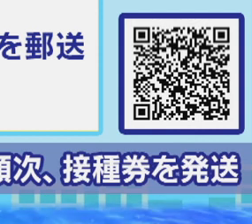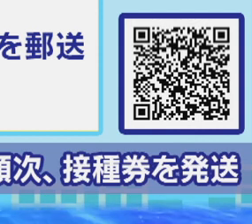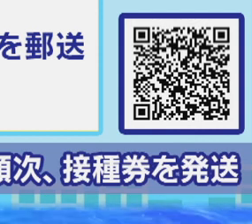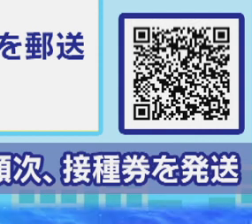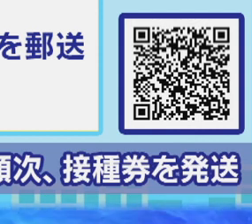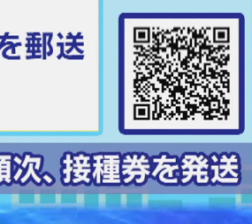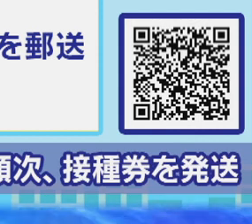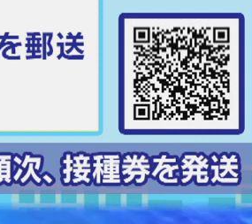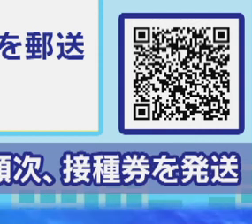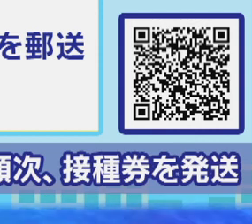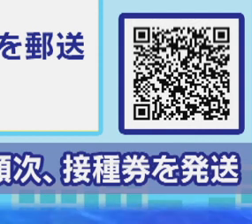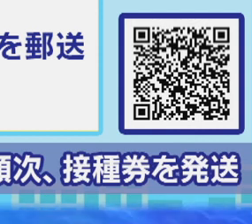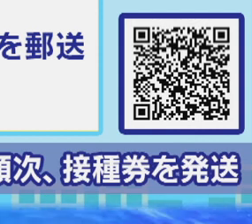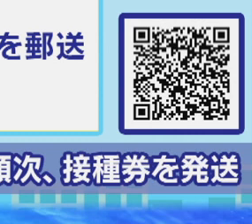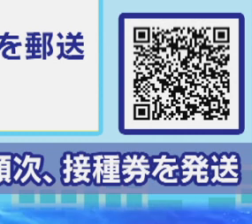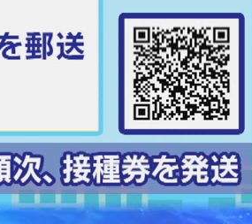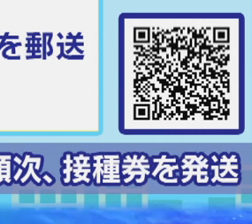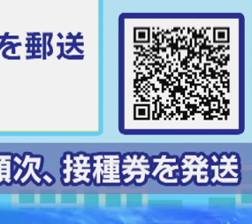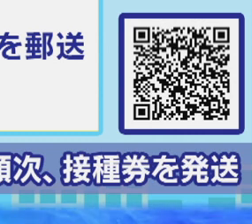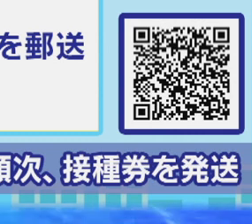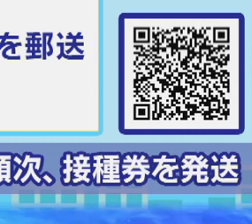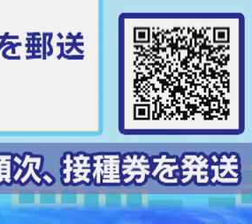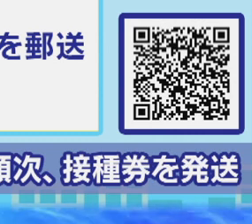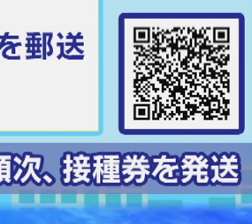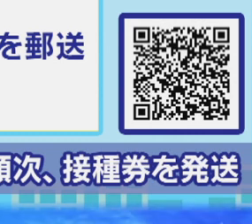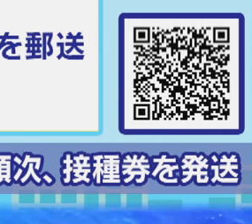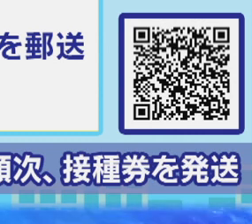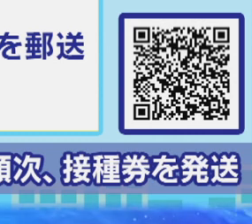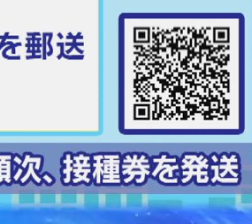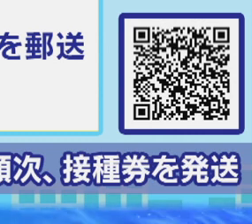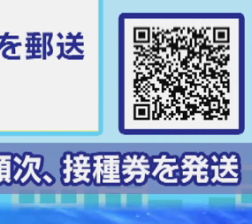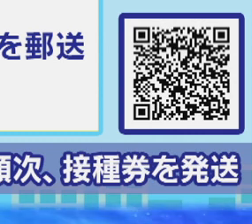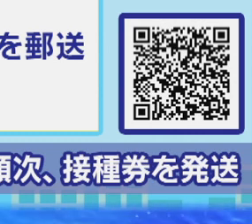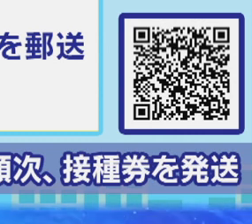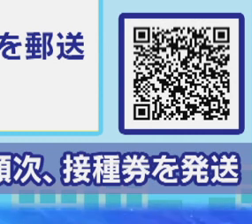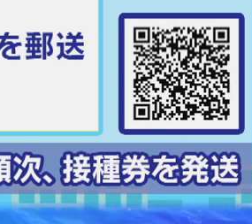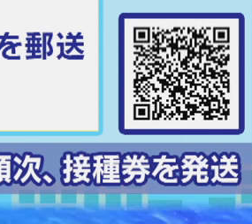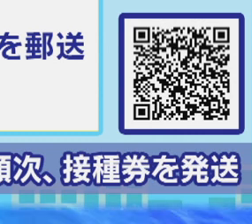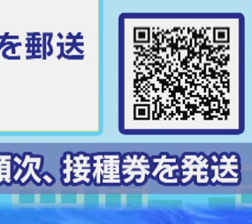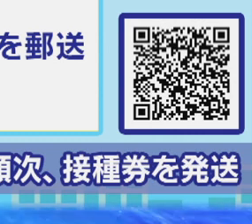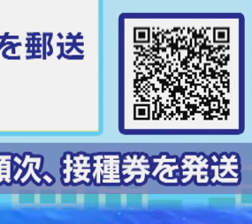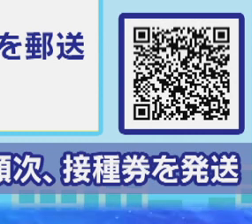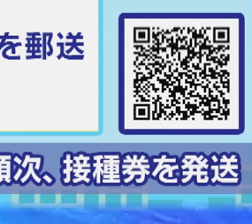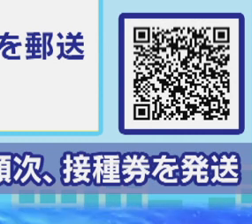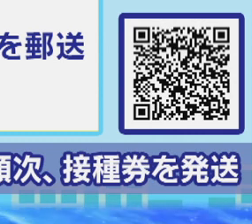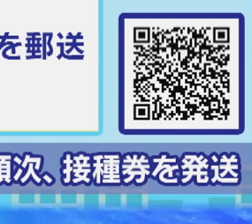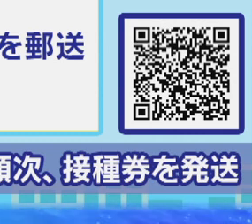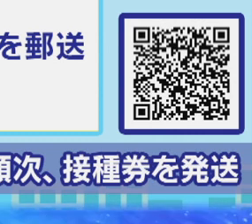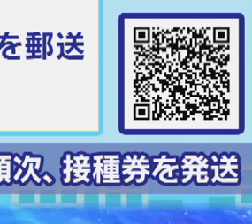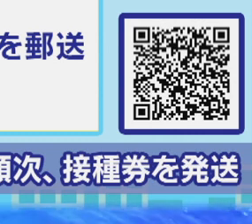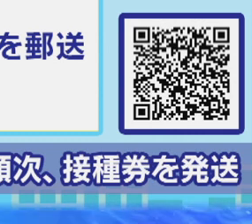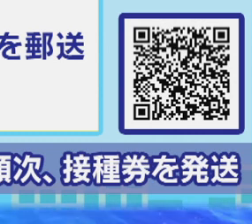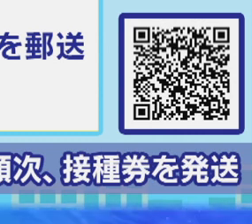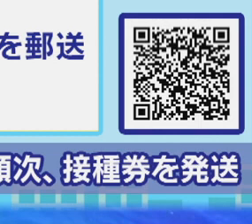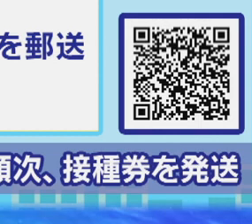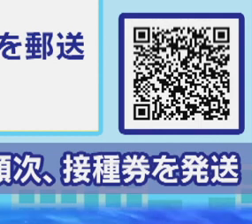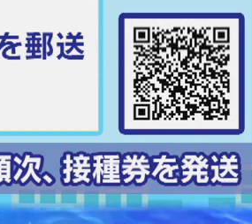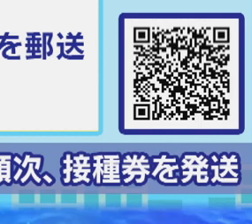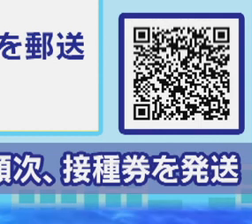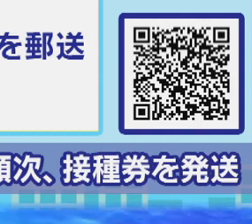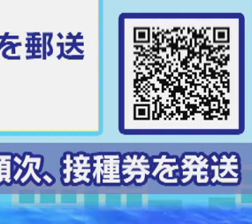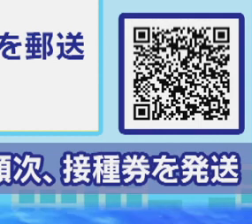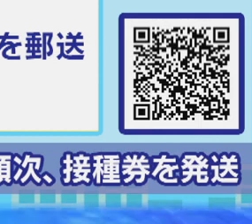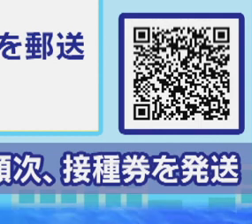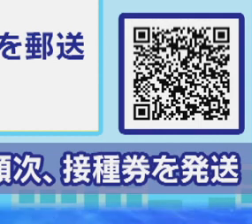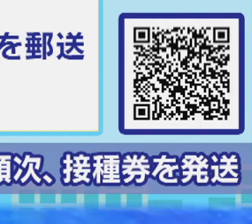60歳以上の人及び3回目接種から5ヶ月以上経過した18歳以上で